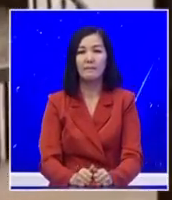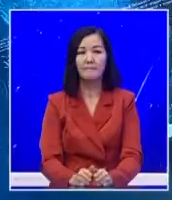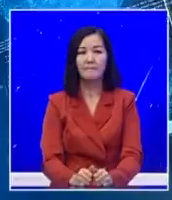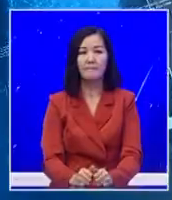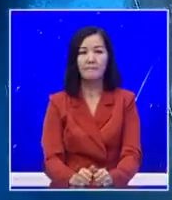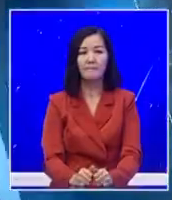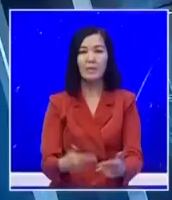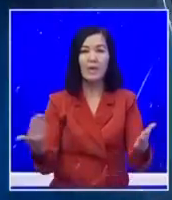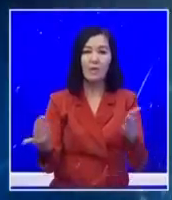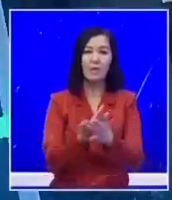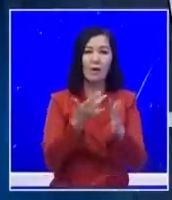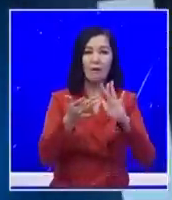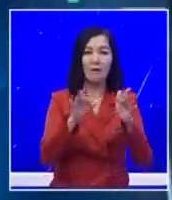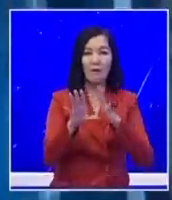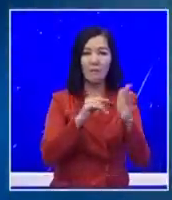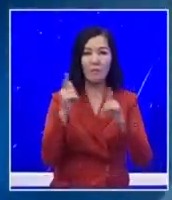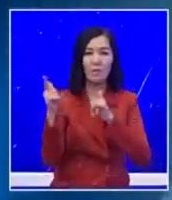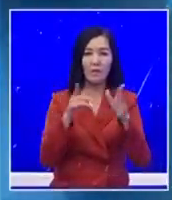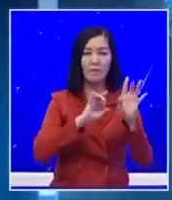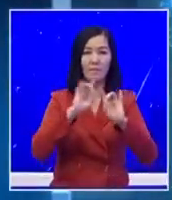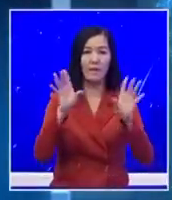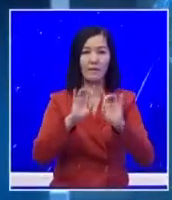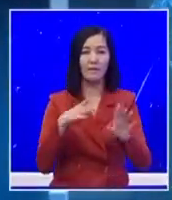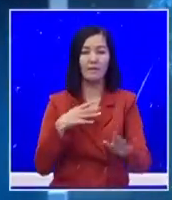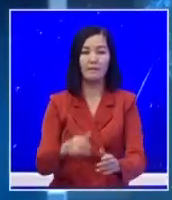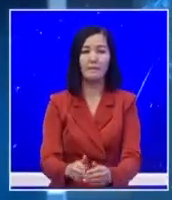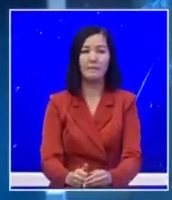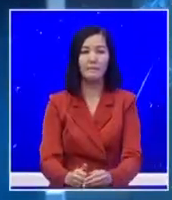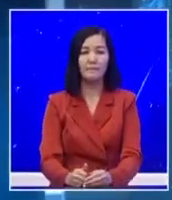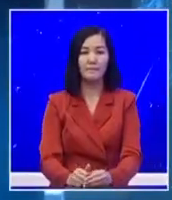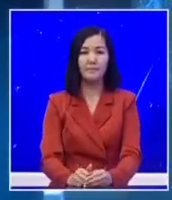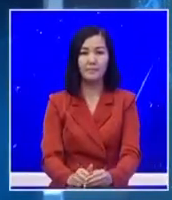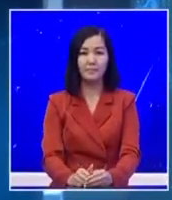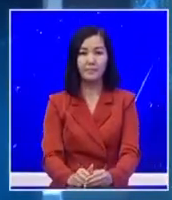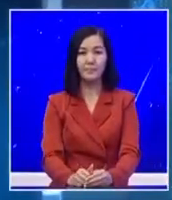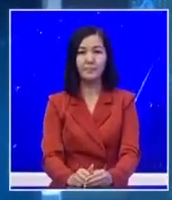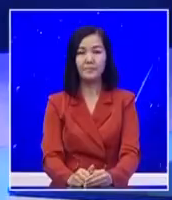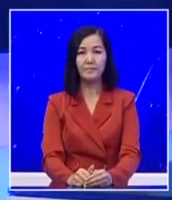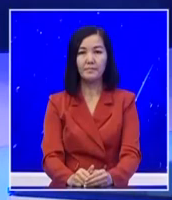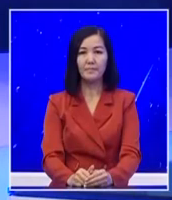айтады. Топтаманы ғаламтор ақпараттармен дайындаған Амина Құдайберген, Жетісу арнасы.